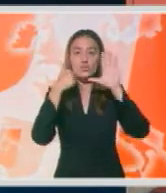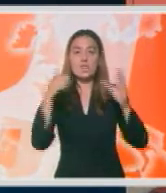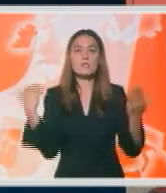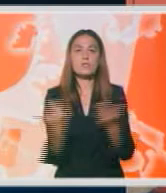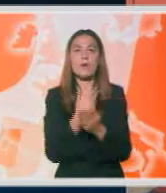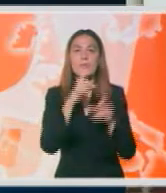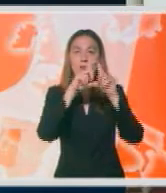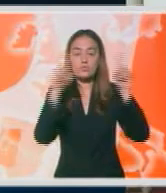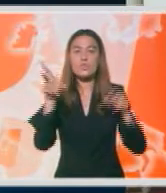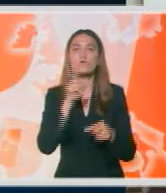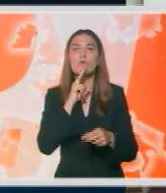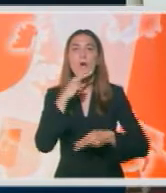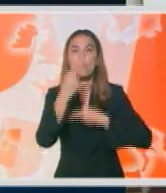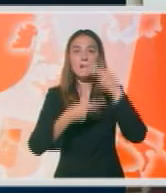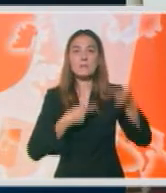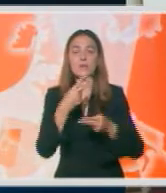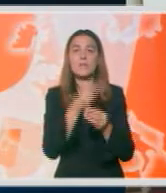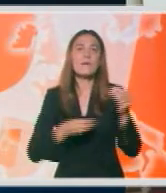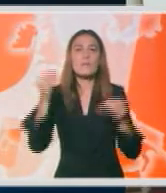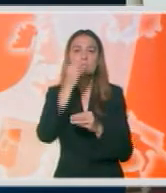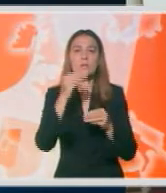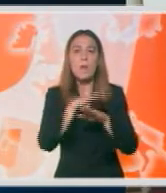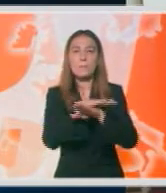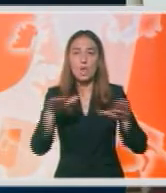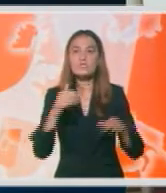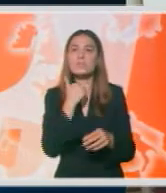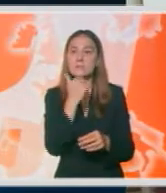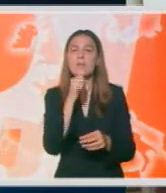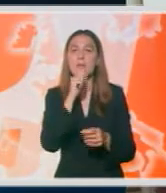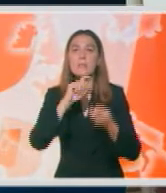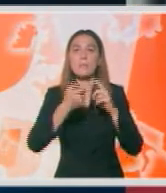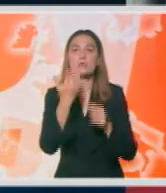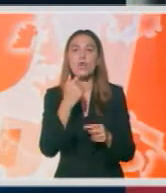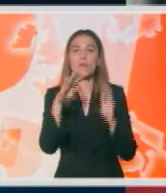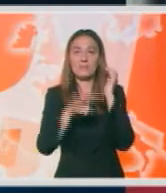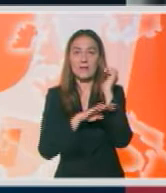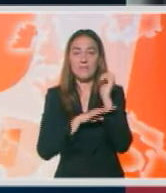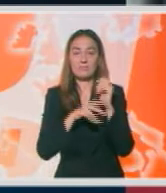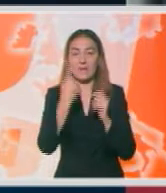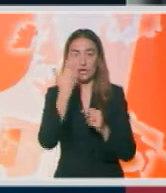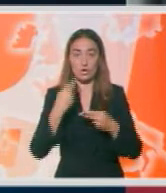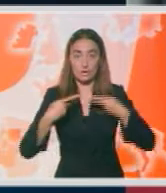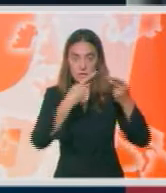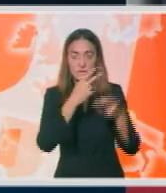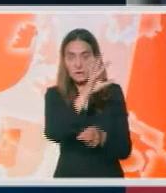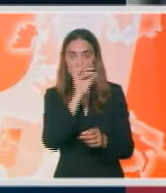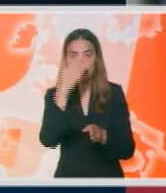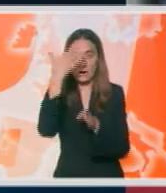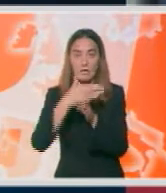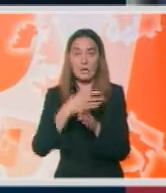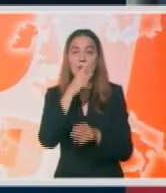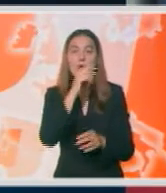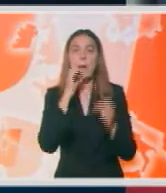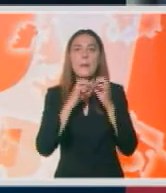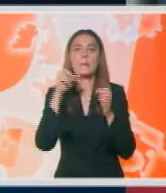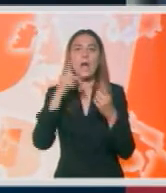novih preduzeća koje proizvode većinom pločasti, ali i nameštaj od drveta. Jedna od izvozno orijentisanih kompanija je